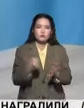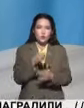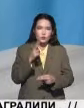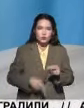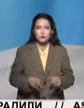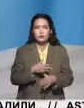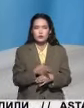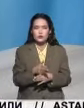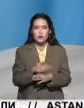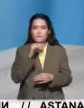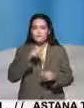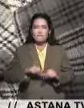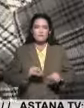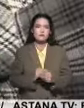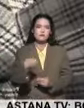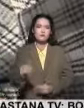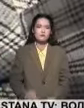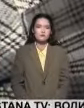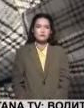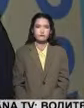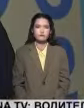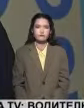до компетентных органов.